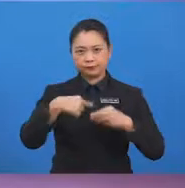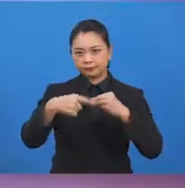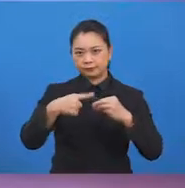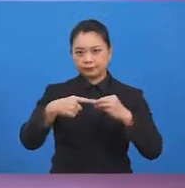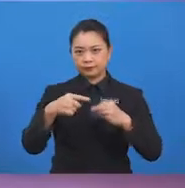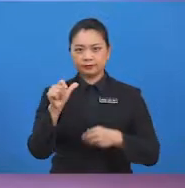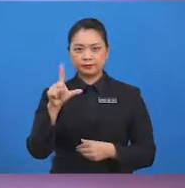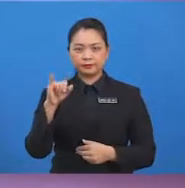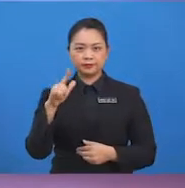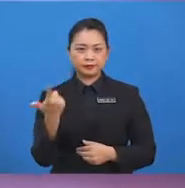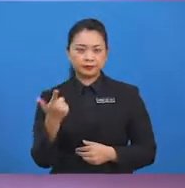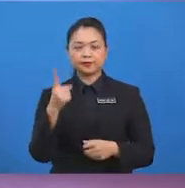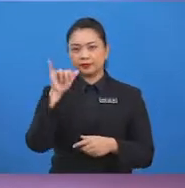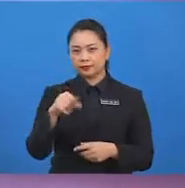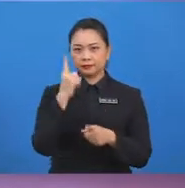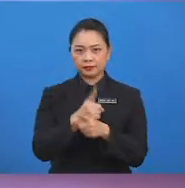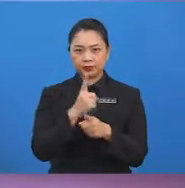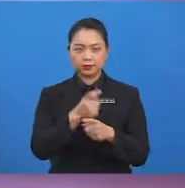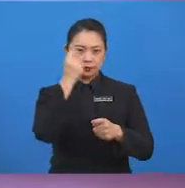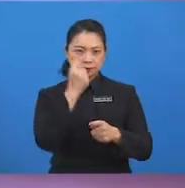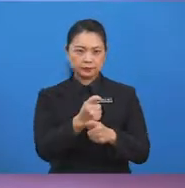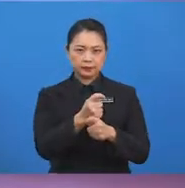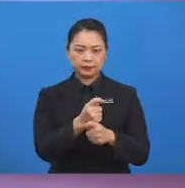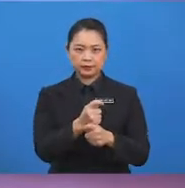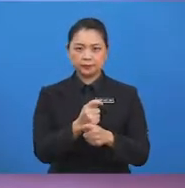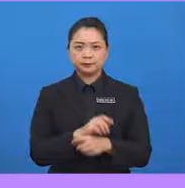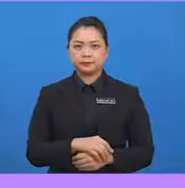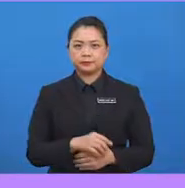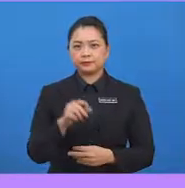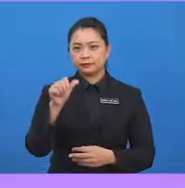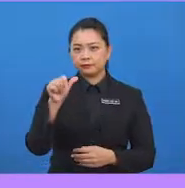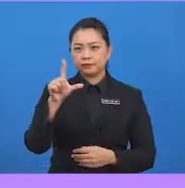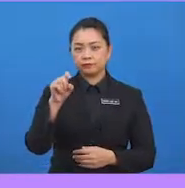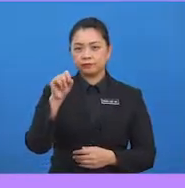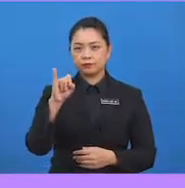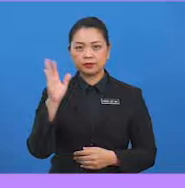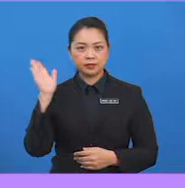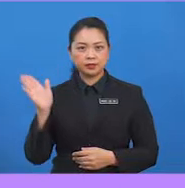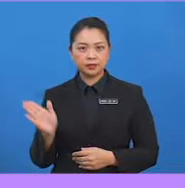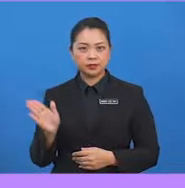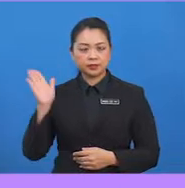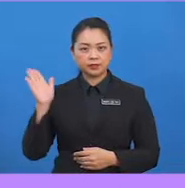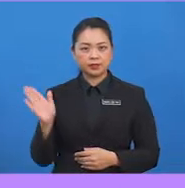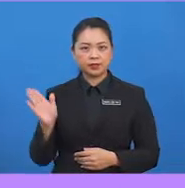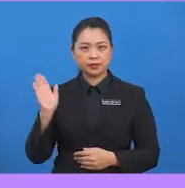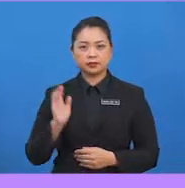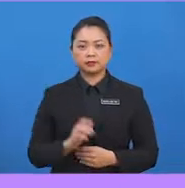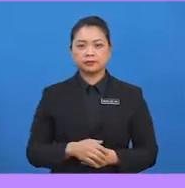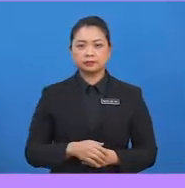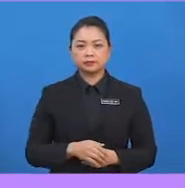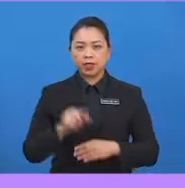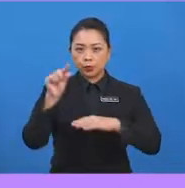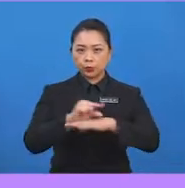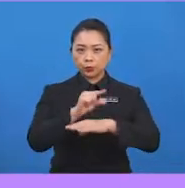lain? Ya, betul. Tepat sekali, iaitu alloy cupro-nikel yang digunakan